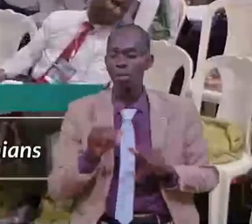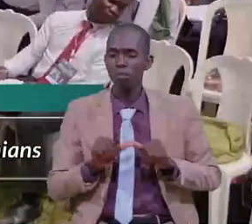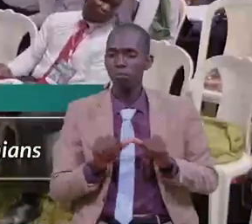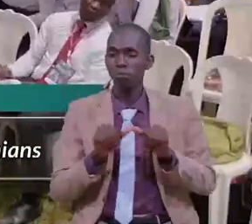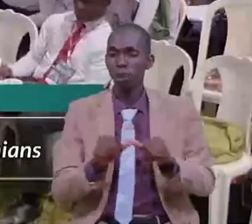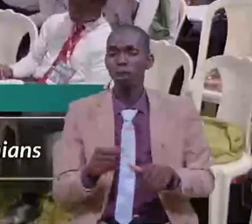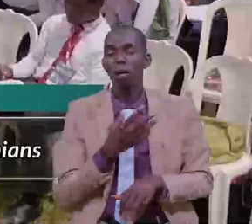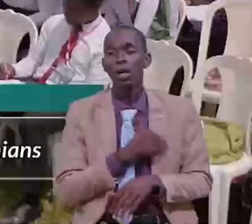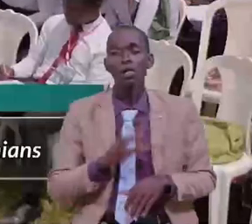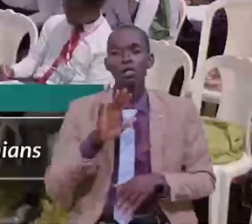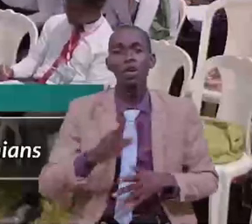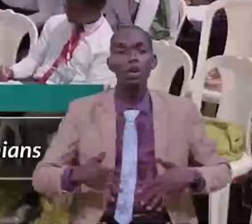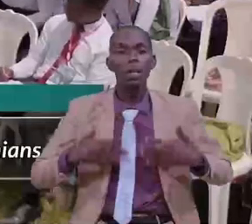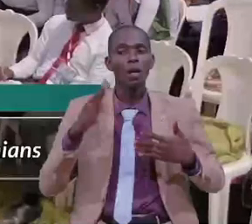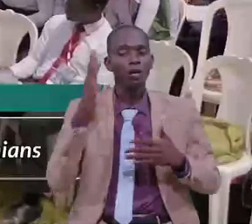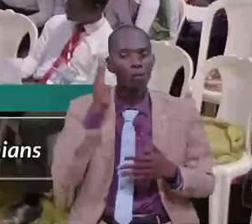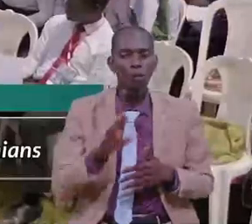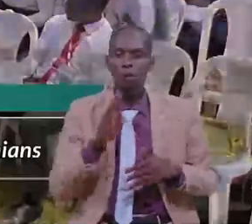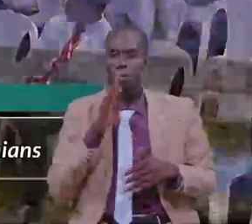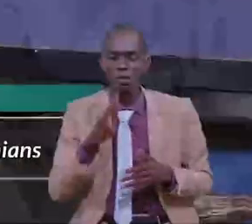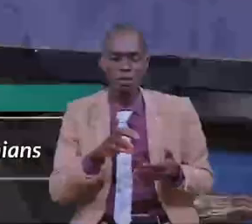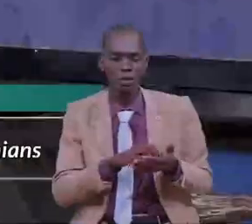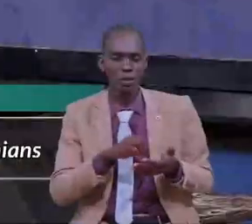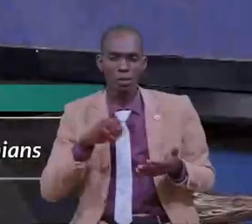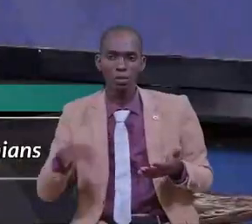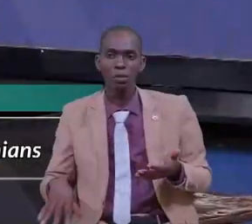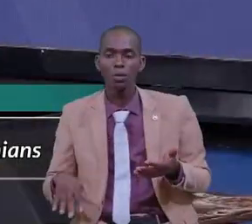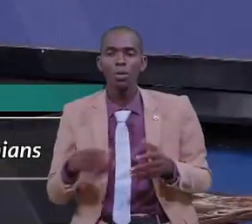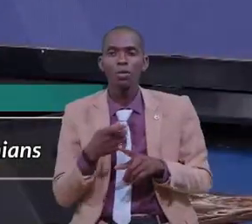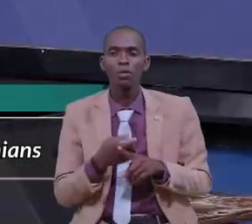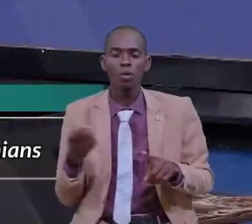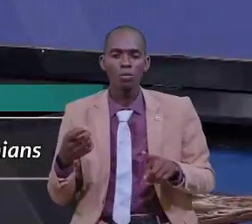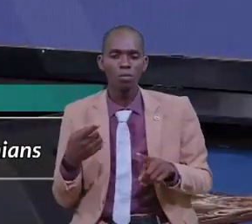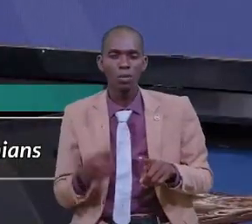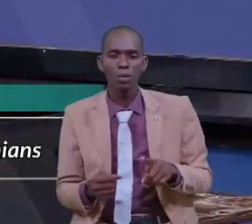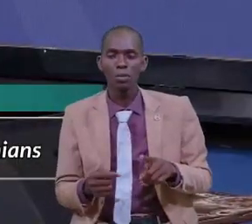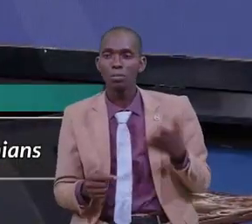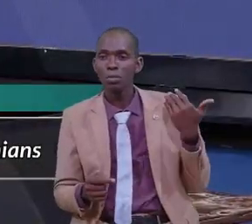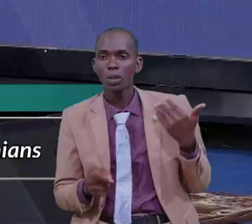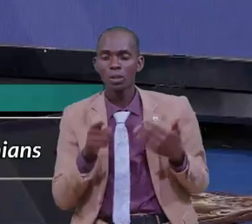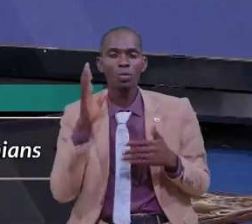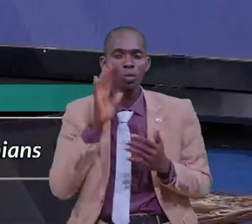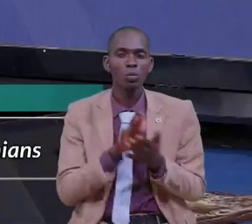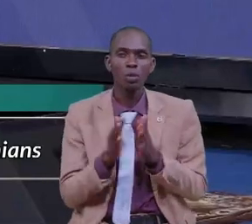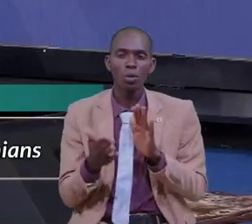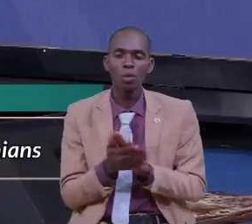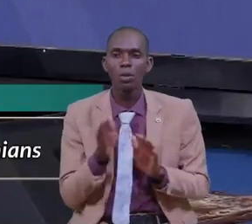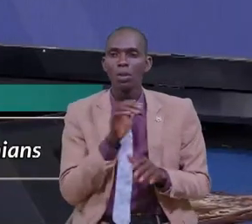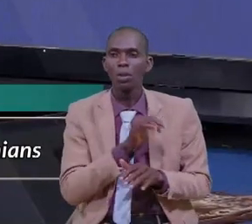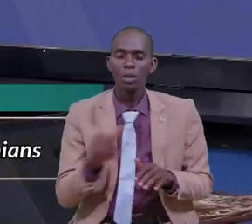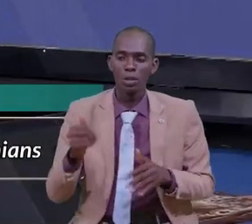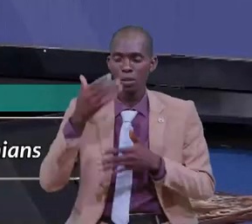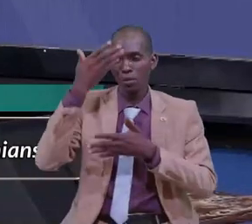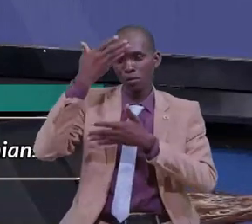persuasif. Et ta vie sera ôtée de n'importe quoi. Et tu